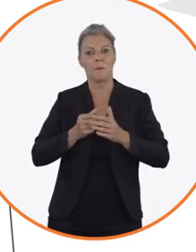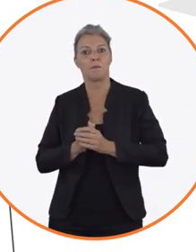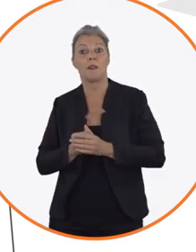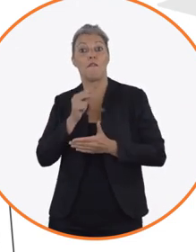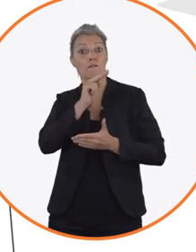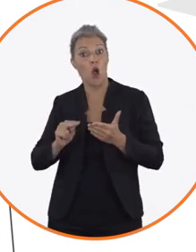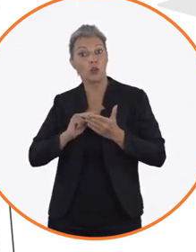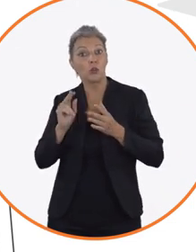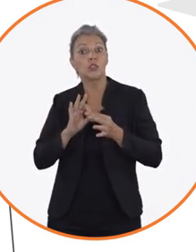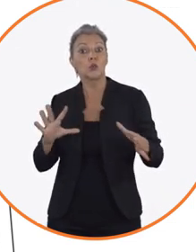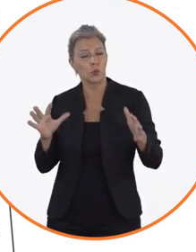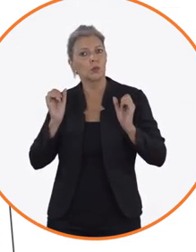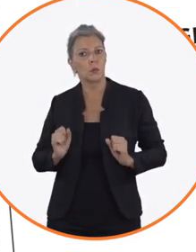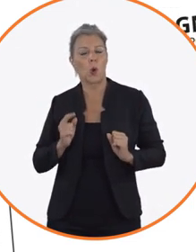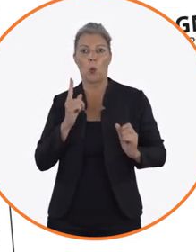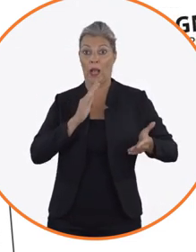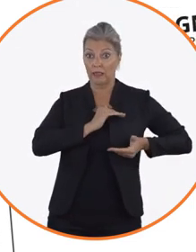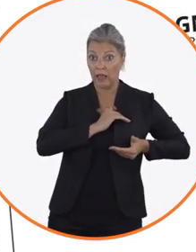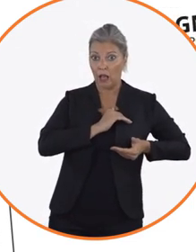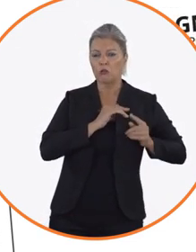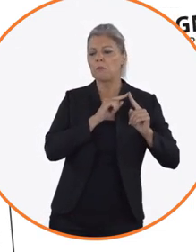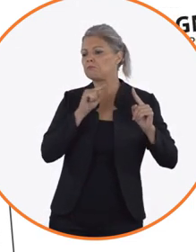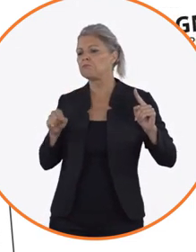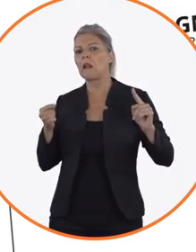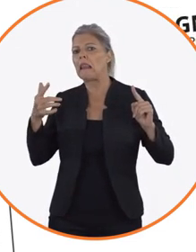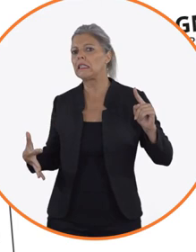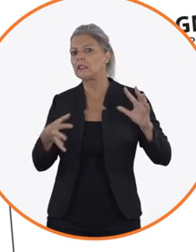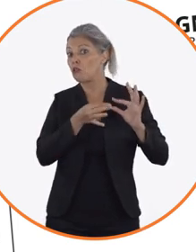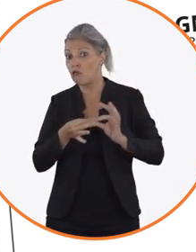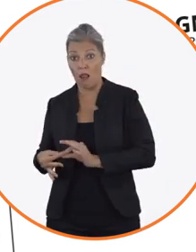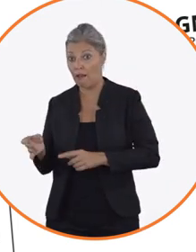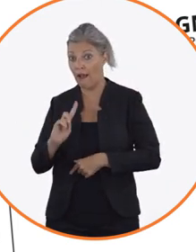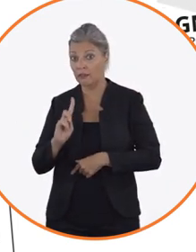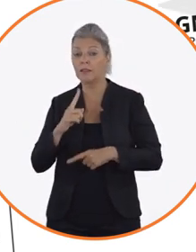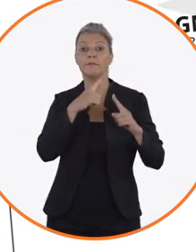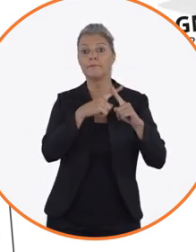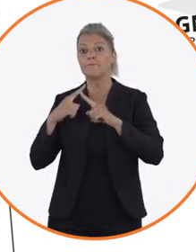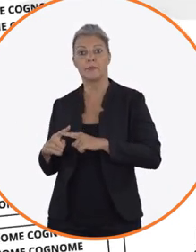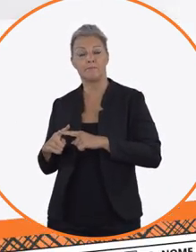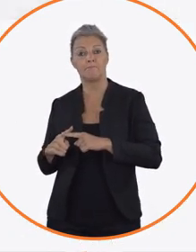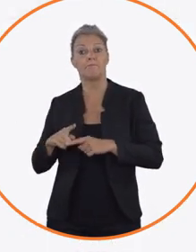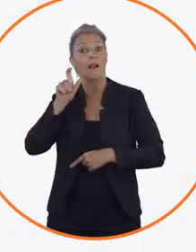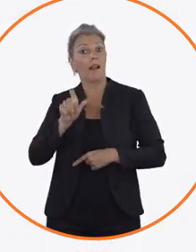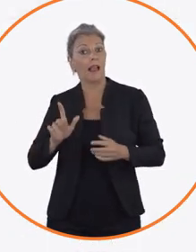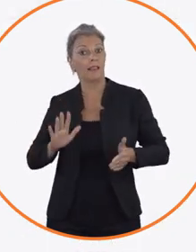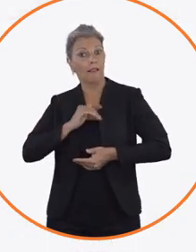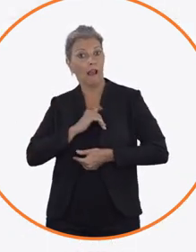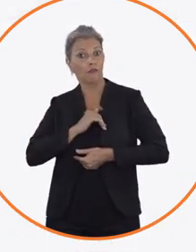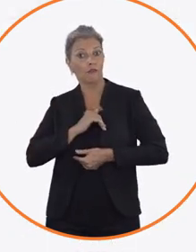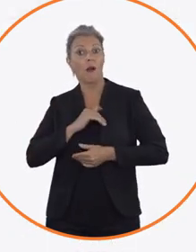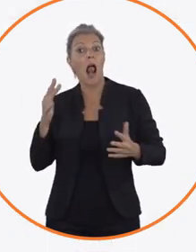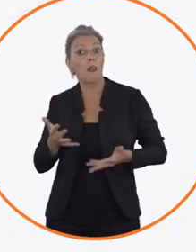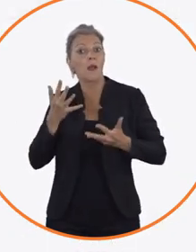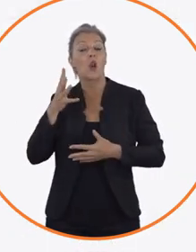essa collegato. Esprimere un voto disgiunto, ossia votare per un candidato presidente e una lista ad esso non collegata. Vince il